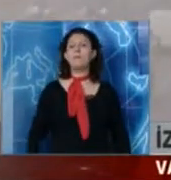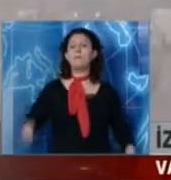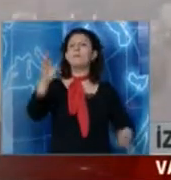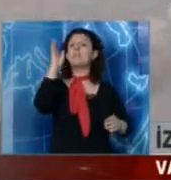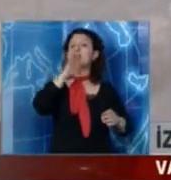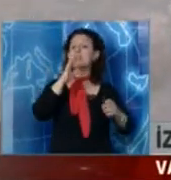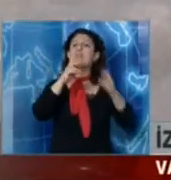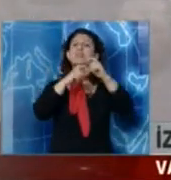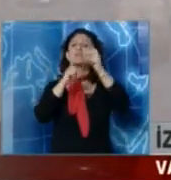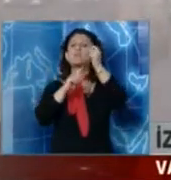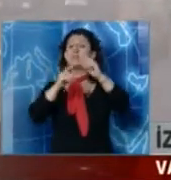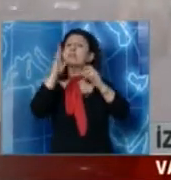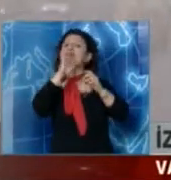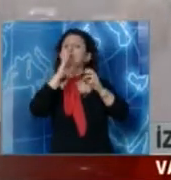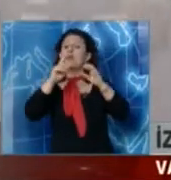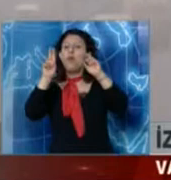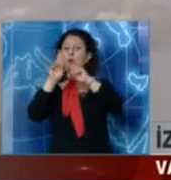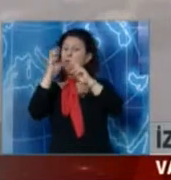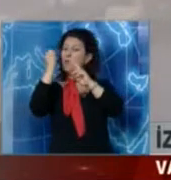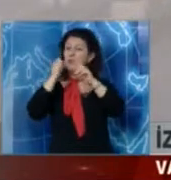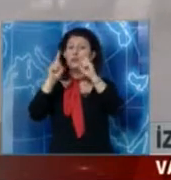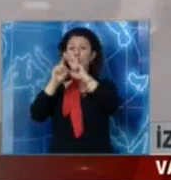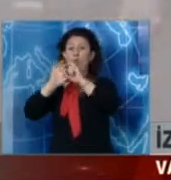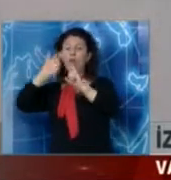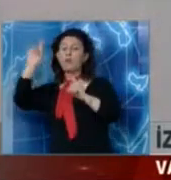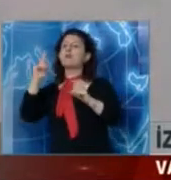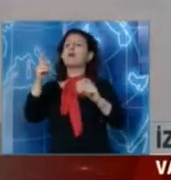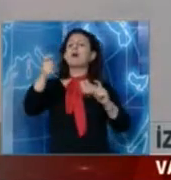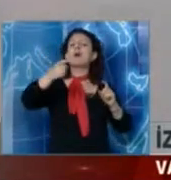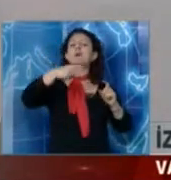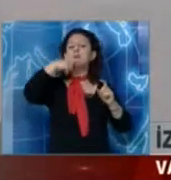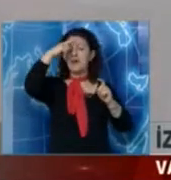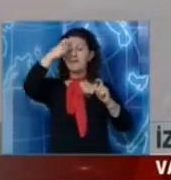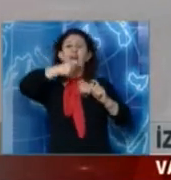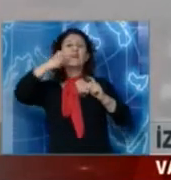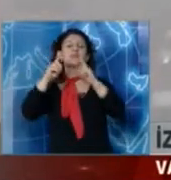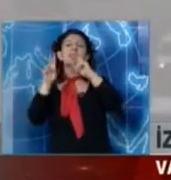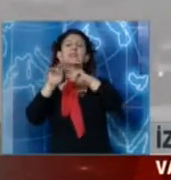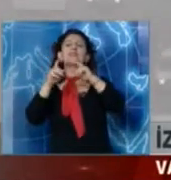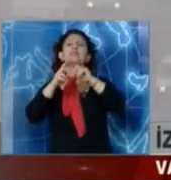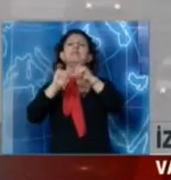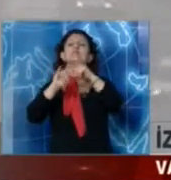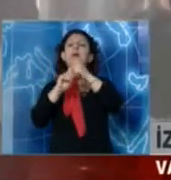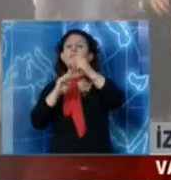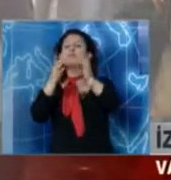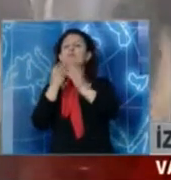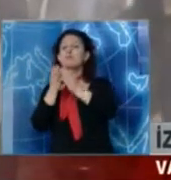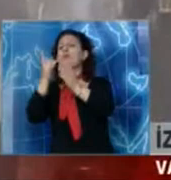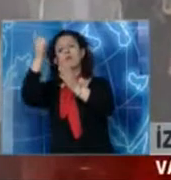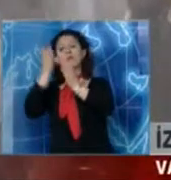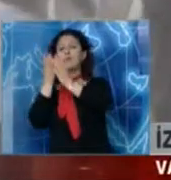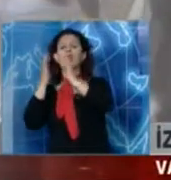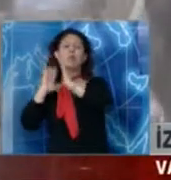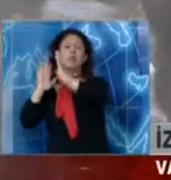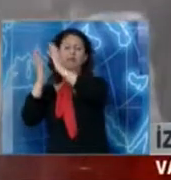Sis İzmit Körfezi'nin doğusundaki kadar etkili olmadığından Gebze Eskihisar ile Yalova Topçular arasındaki feribot seferlerini etkilemedi.